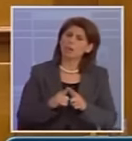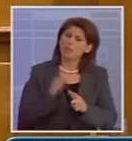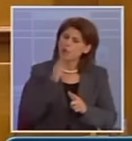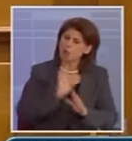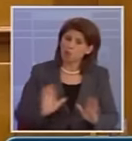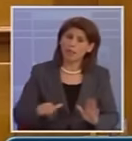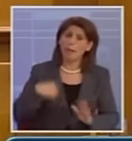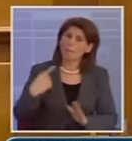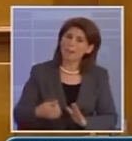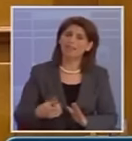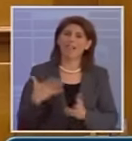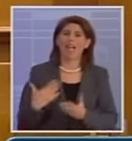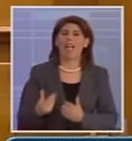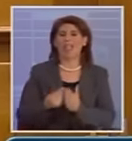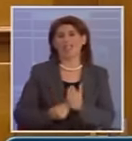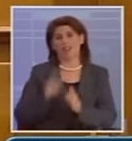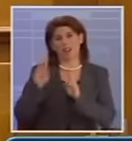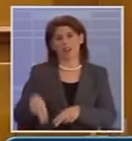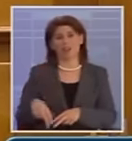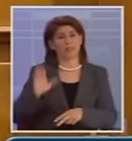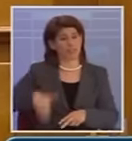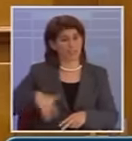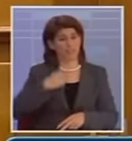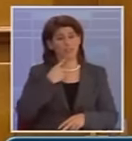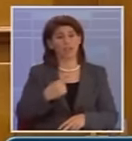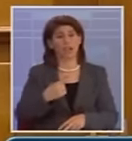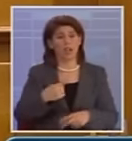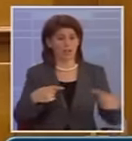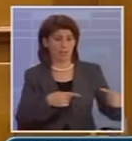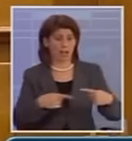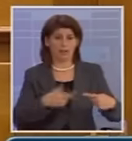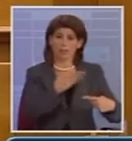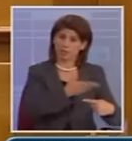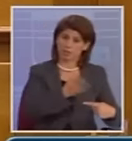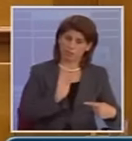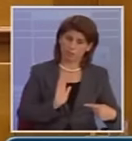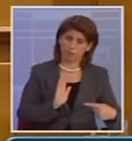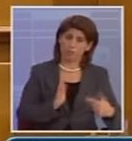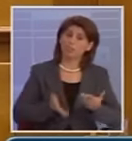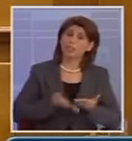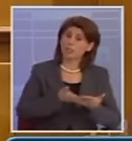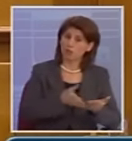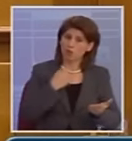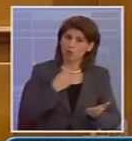προσωρινά. Αυτά τελευταία δεν τα λέω, κύριε Τσίπρα, ως αντιπαράθεση με εσάς. Να